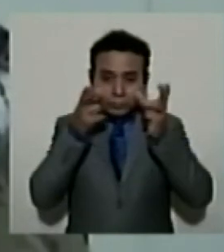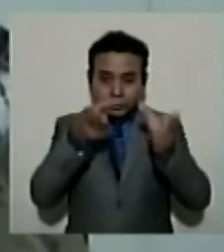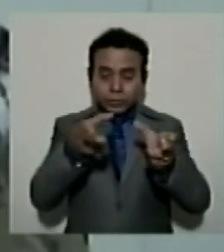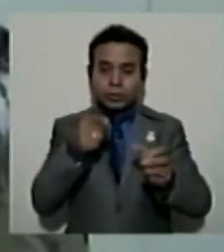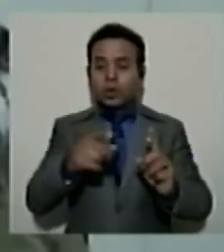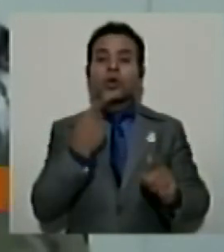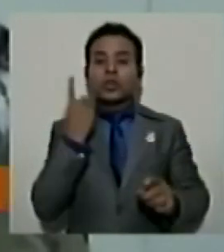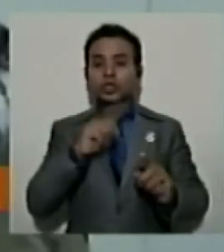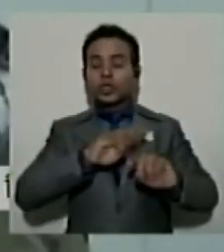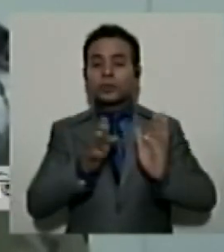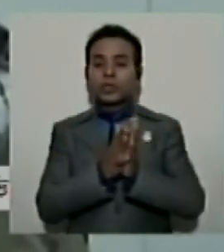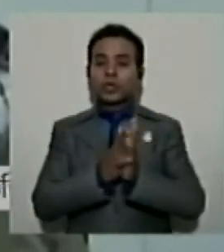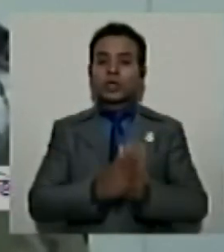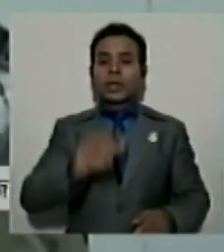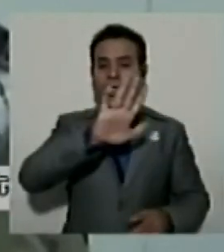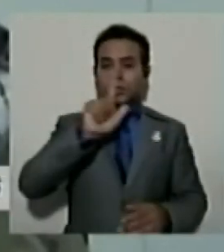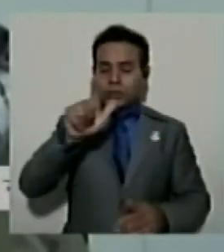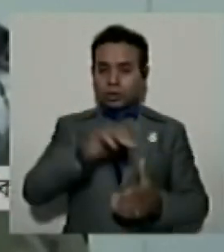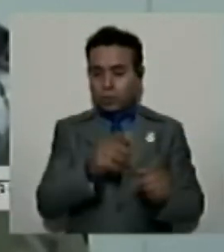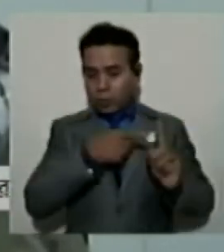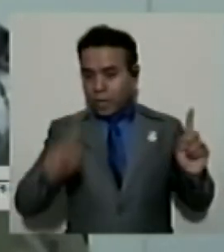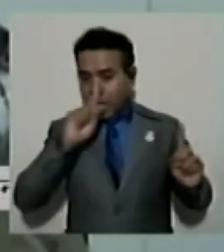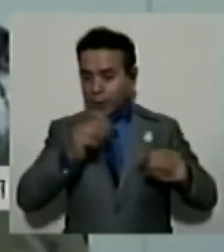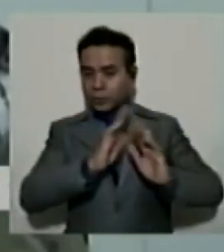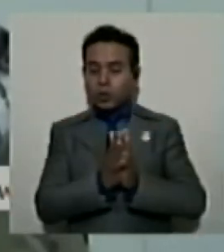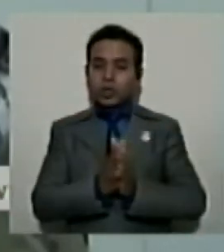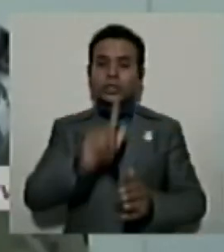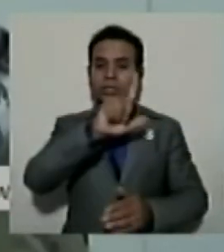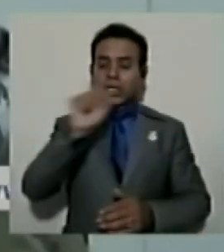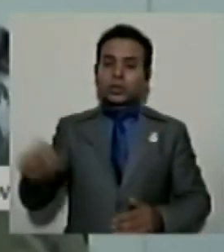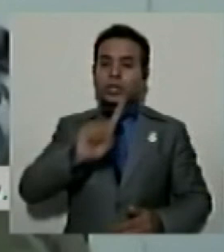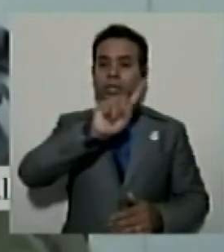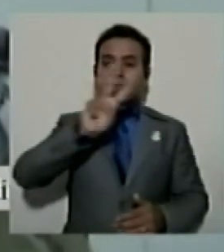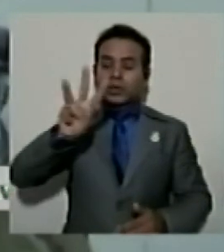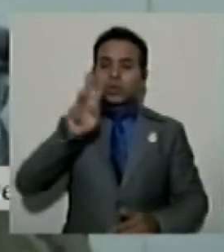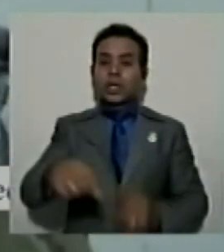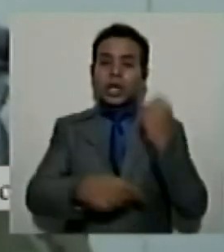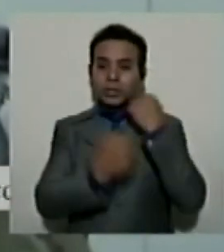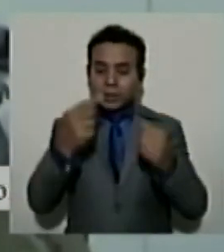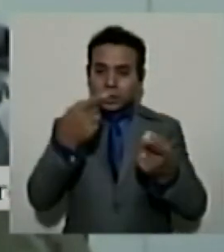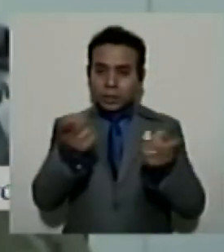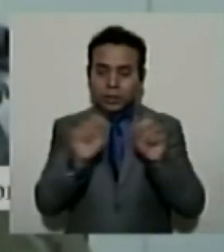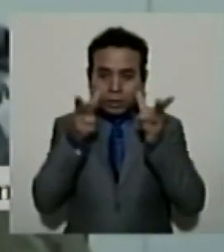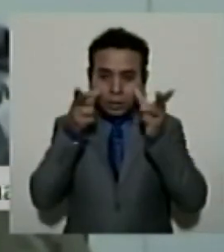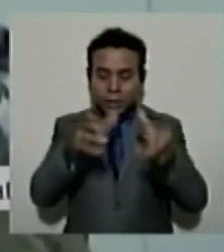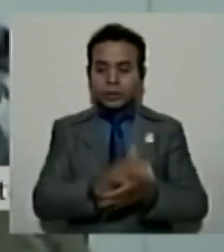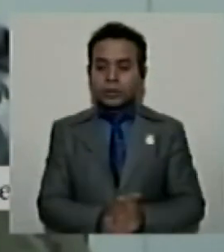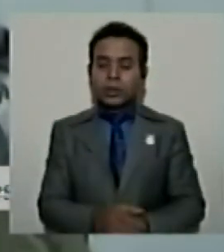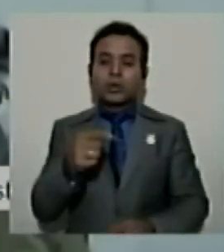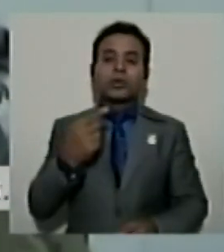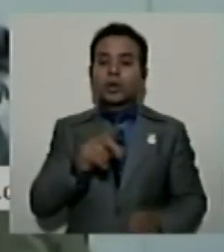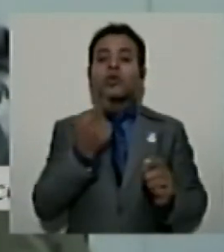713 জন। 24 ঘন্টায় ছাড় পেয়েছেন আইসোলেশন থেকে 40 জন এবং এ পর্যন্ত ছাড় পেয়েছেন